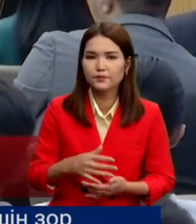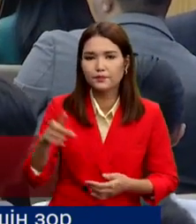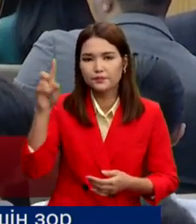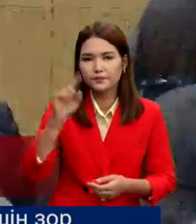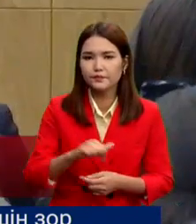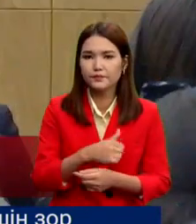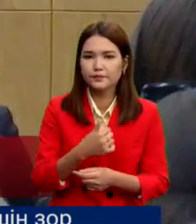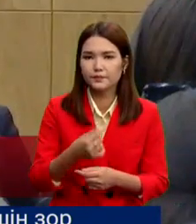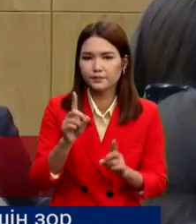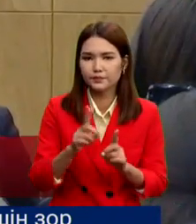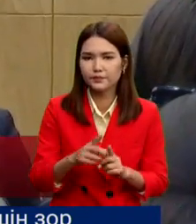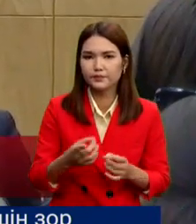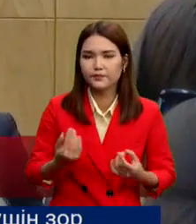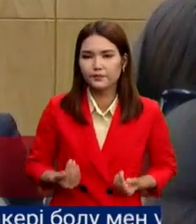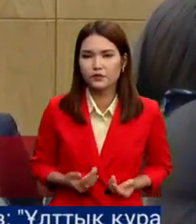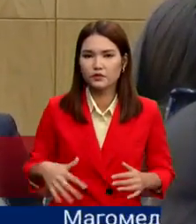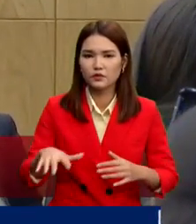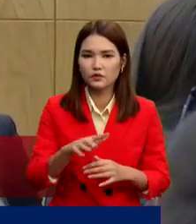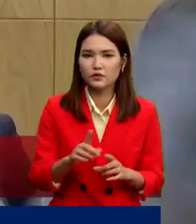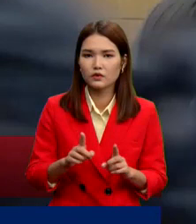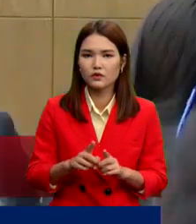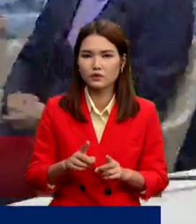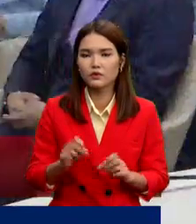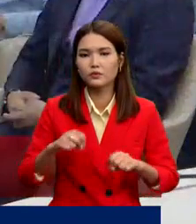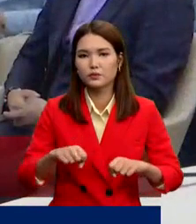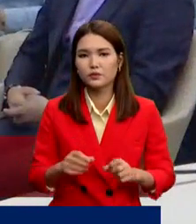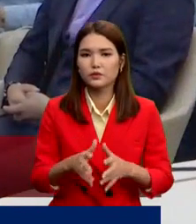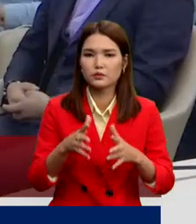бірлестіктен немесе саяси партиядан түсетін айтпады. Кандидаттарды